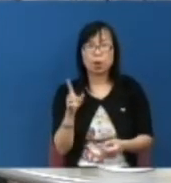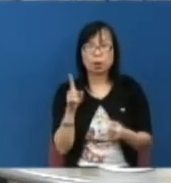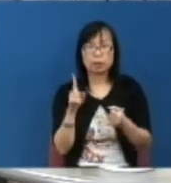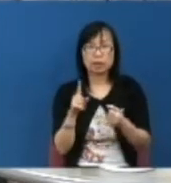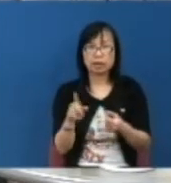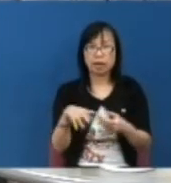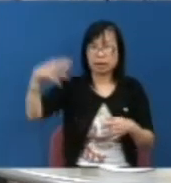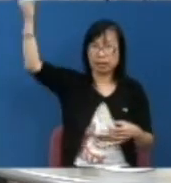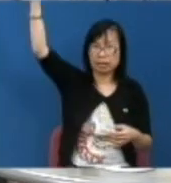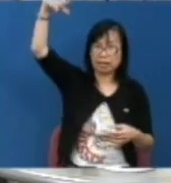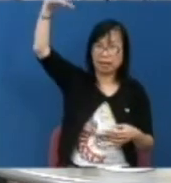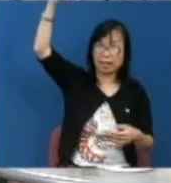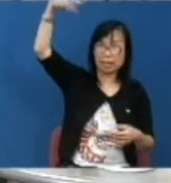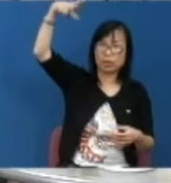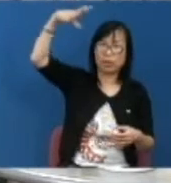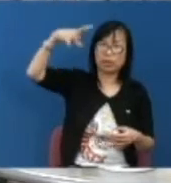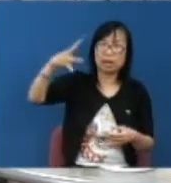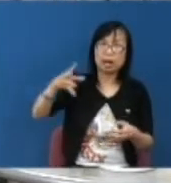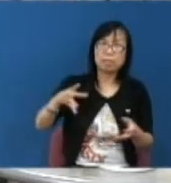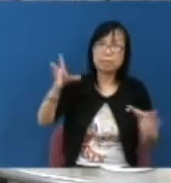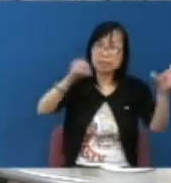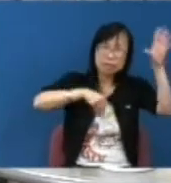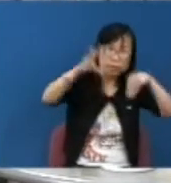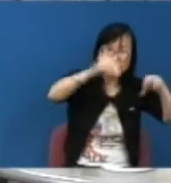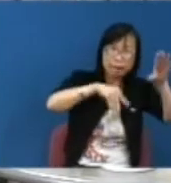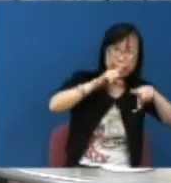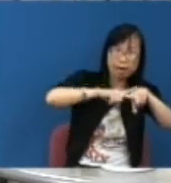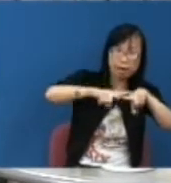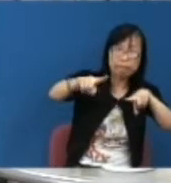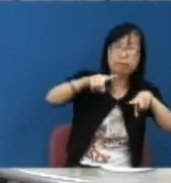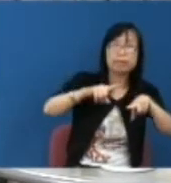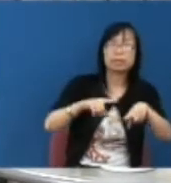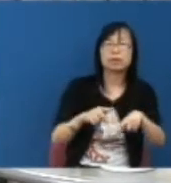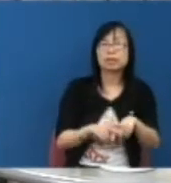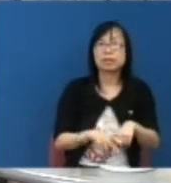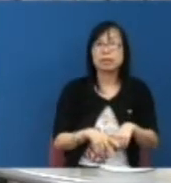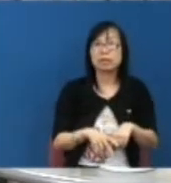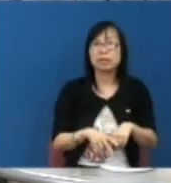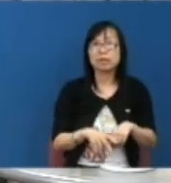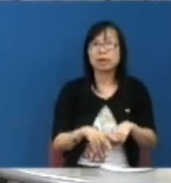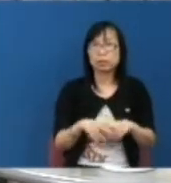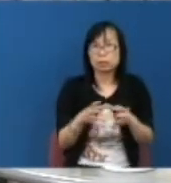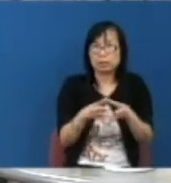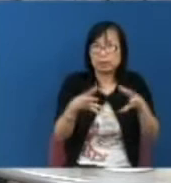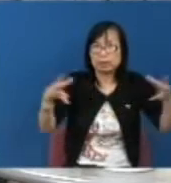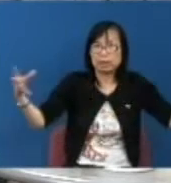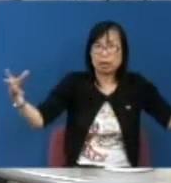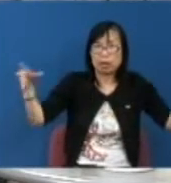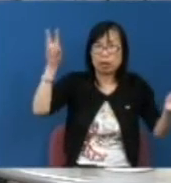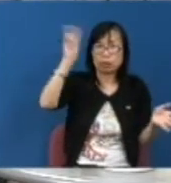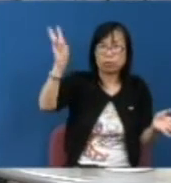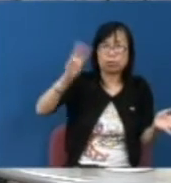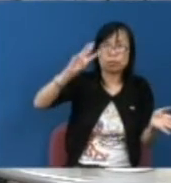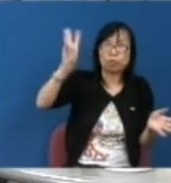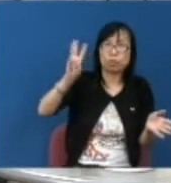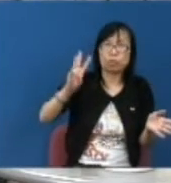喺個太陽能嗰個收集板咧，如果我哋太大量嘅